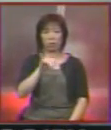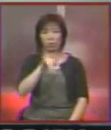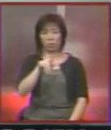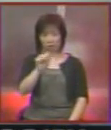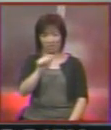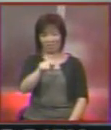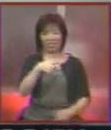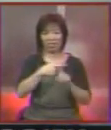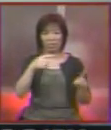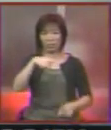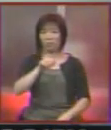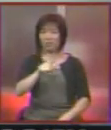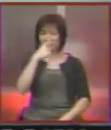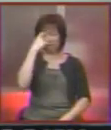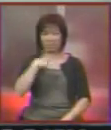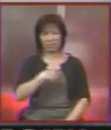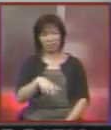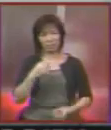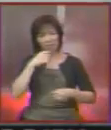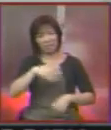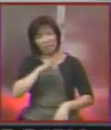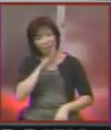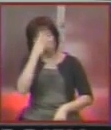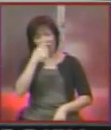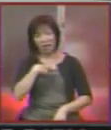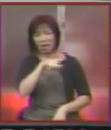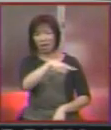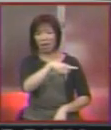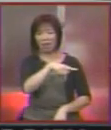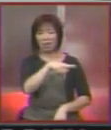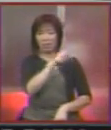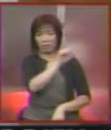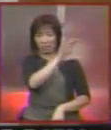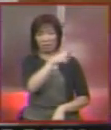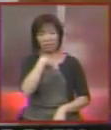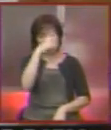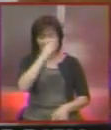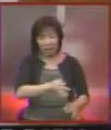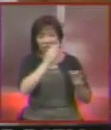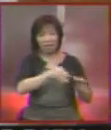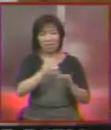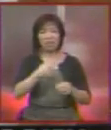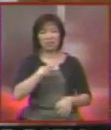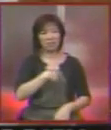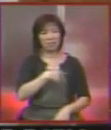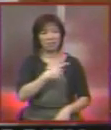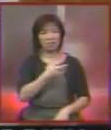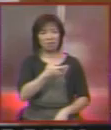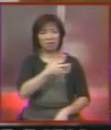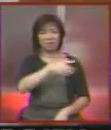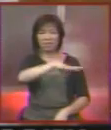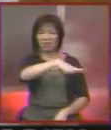ang kanilang pagkadismaya sa paiba-ibang naging desisyon ng SC sa kanilang kaso sa Philippine Airlines. Pero bukod dyan, na-lecture din ni Senate President Enrile si